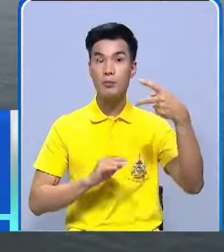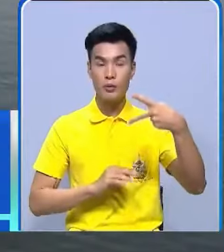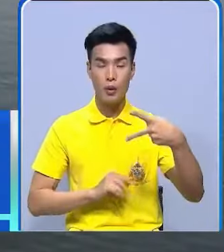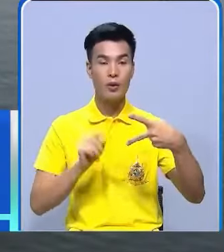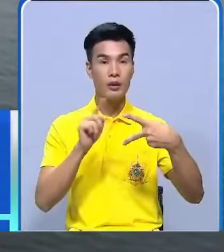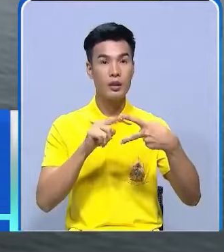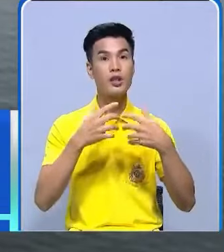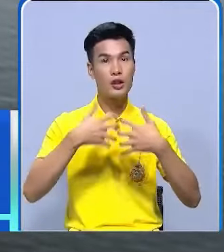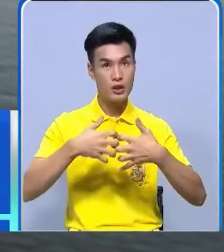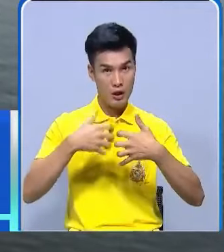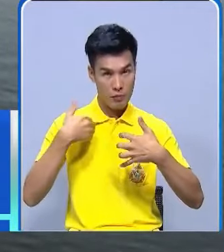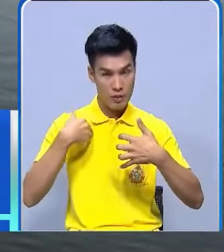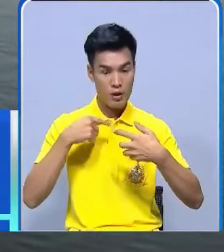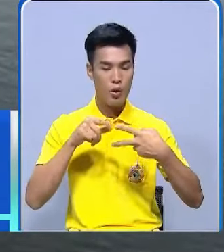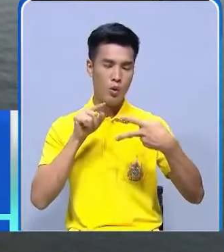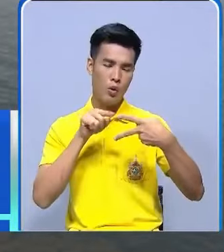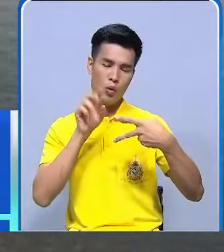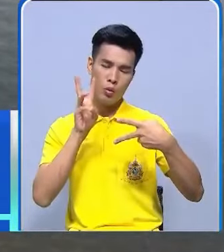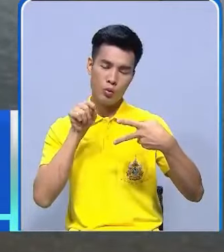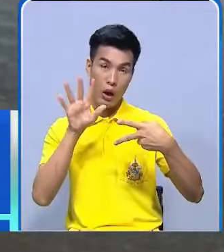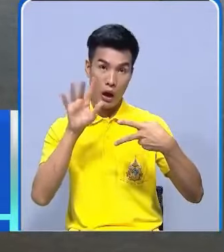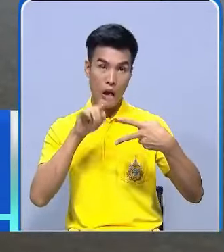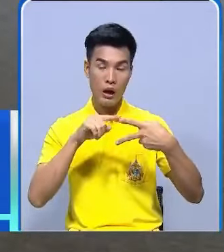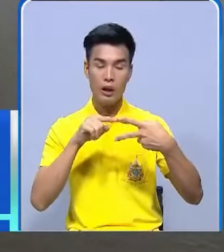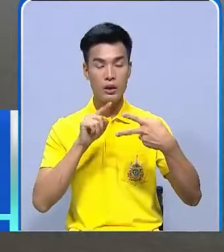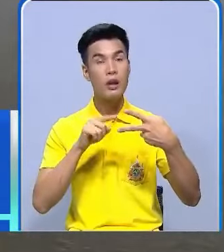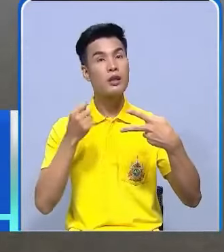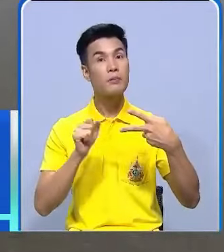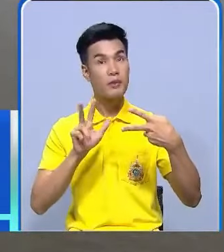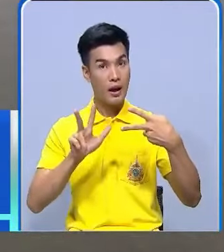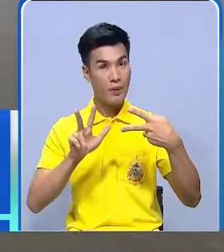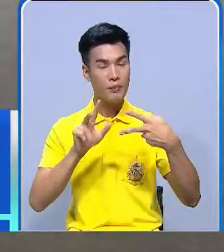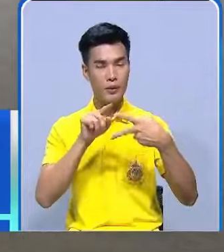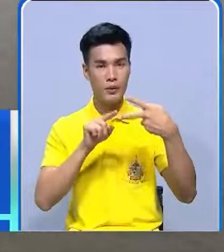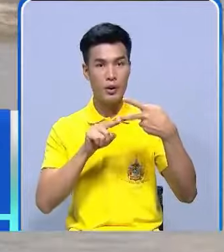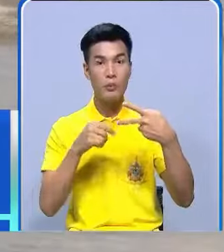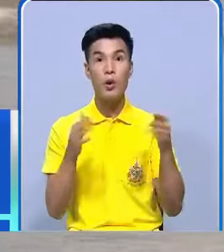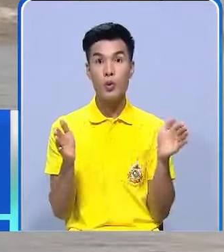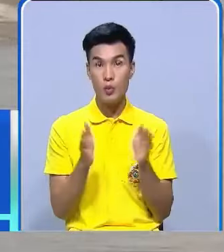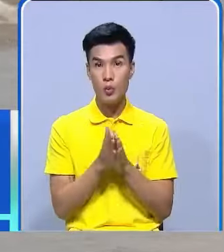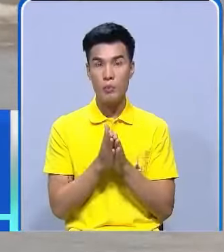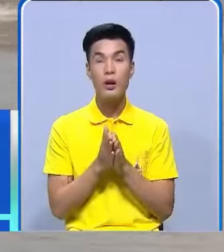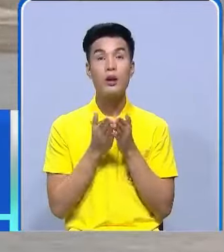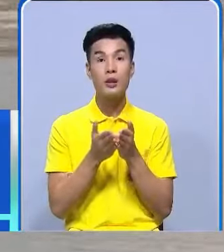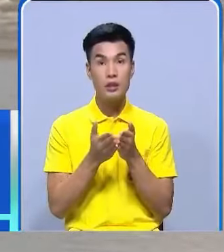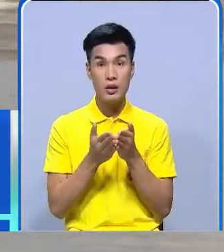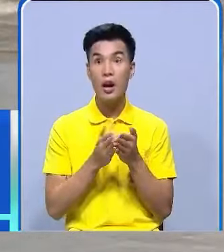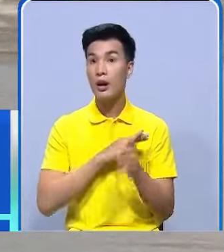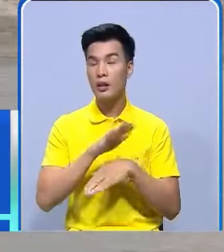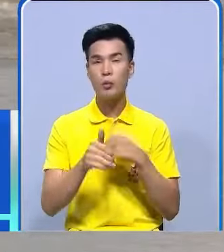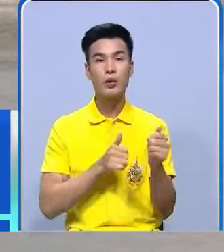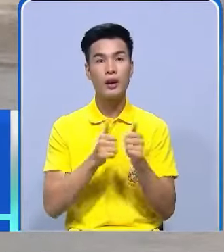เครื่องยนต์ 6.5 แรงม้าและ13แรงม้าก็รวม2ประเภทนะมีเรือหางยาวเข้าร่วม